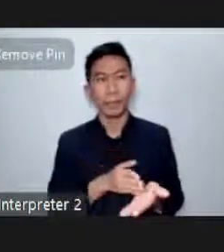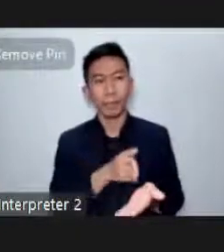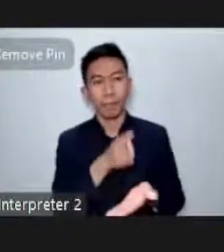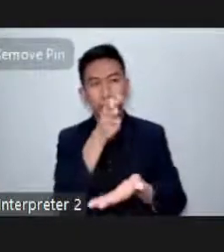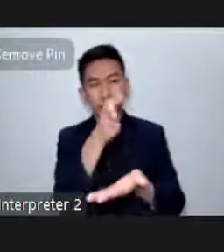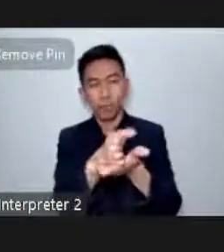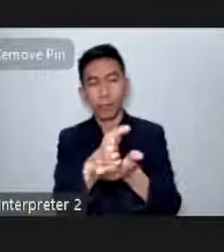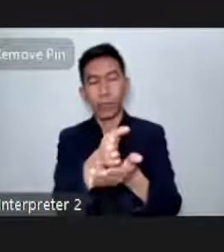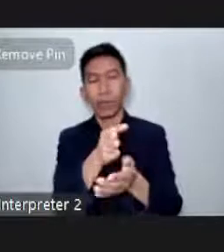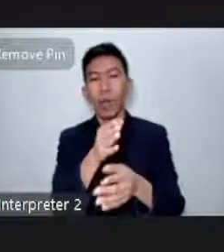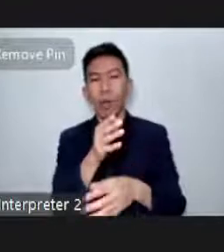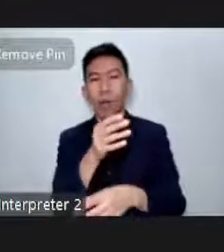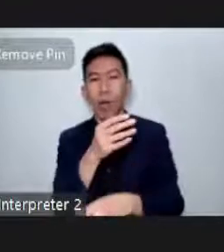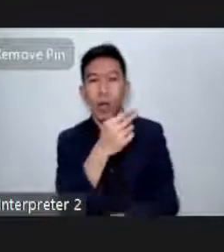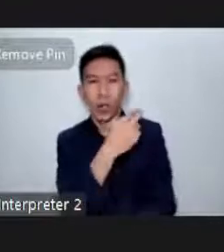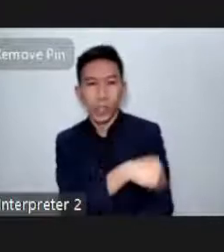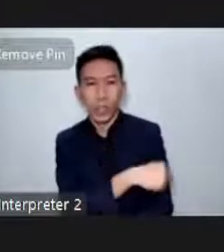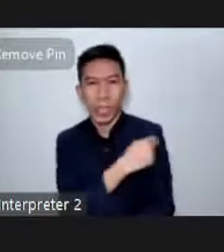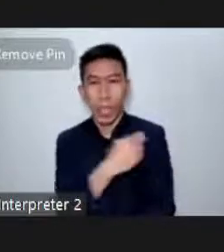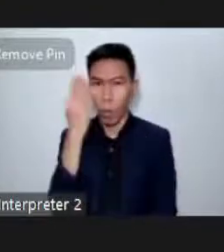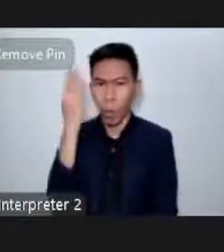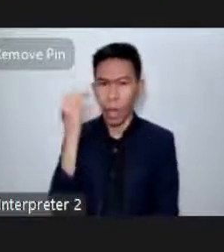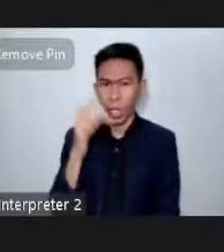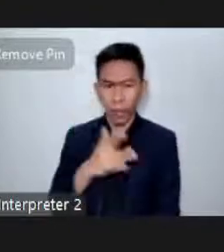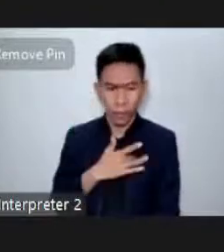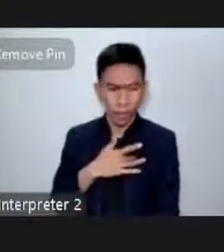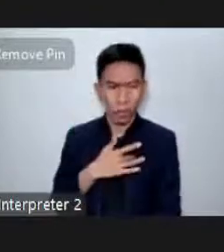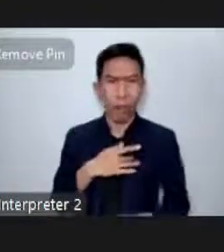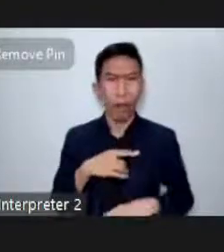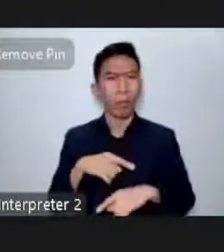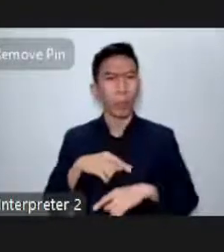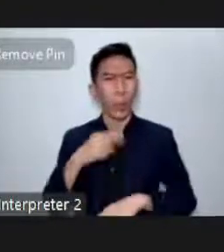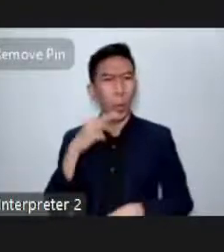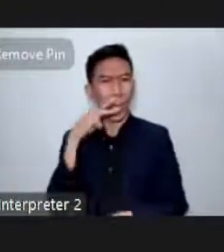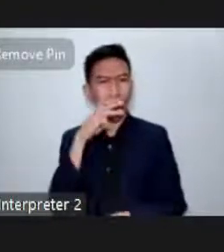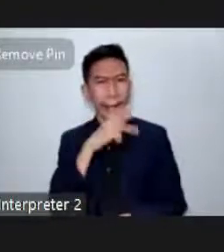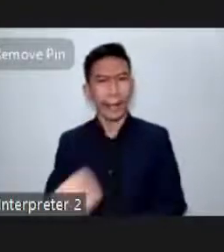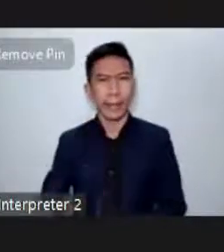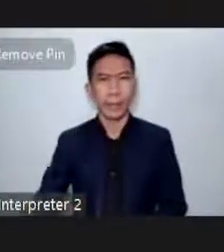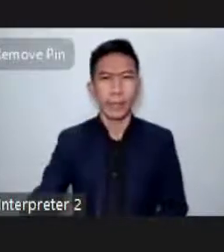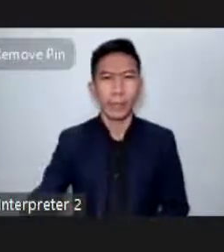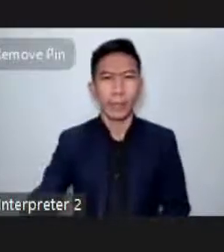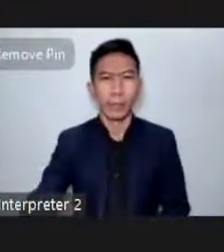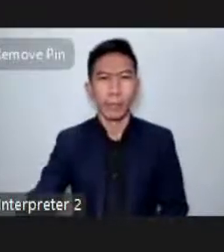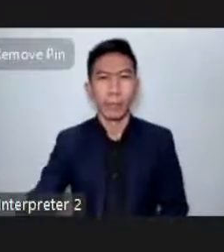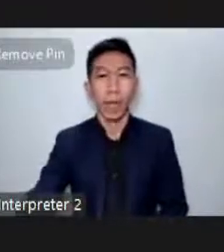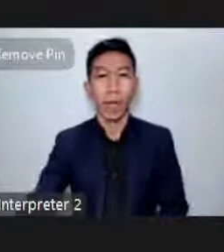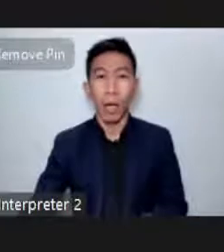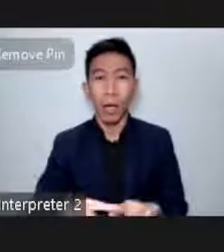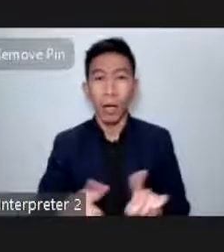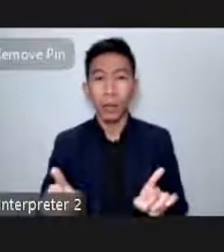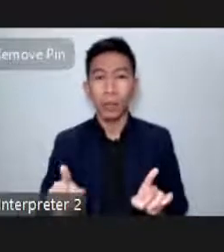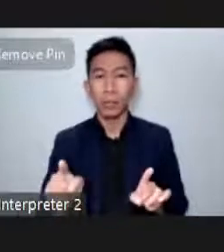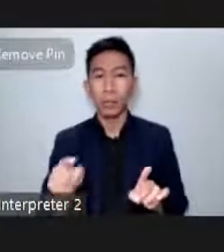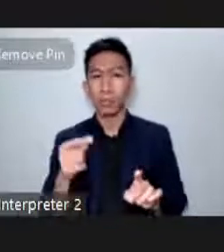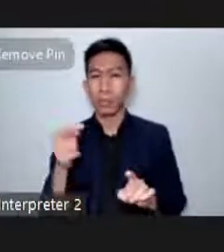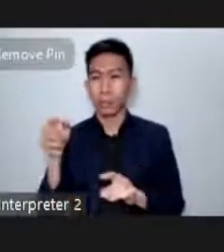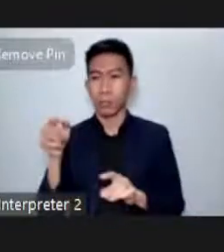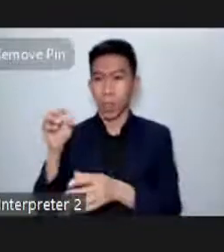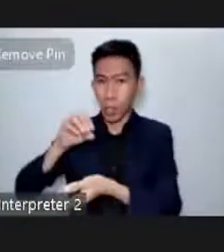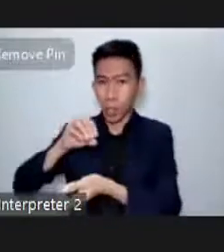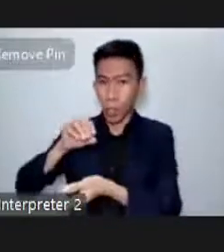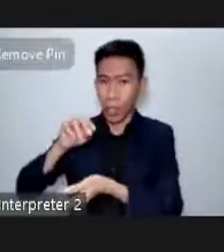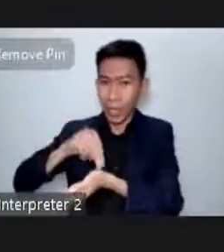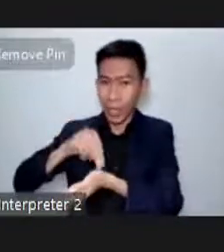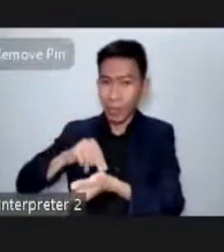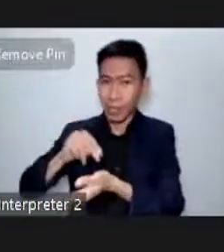dumiretso po ako sa hospital dahil nakakaiba po ang aking nararamdaman. Pero habang tinecheck up